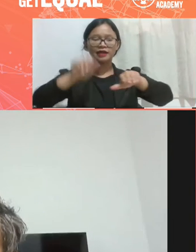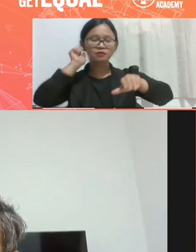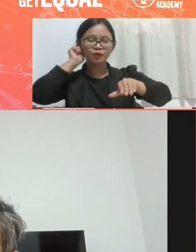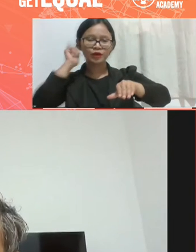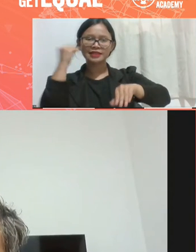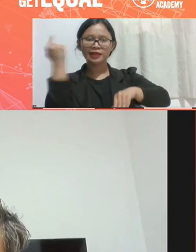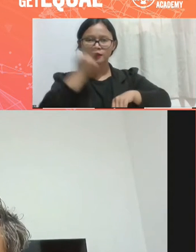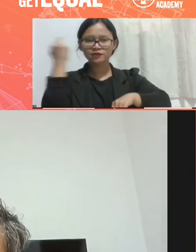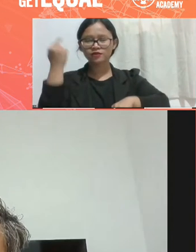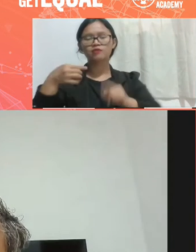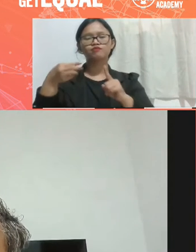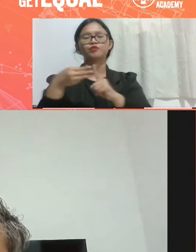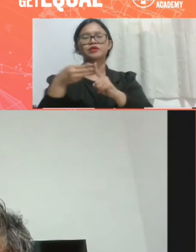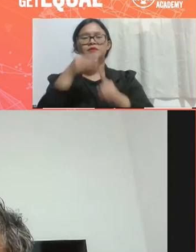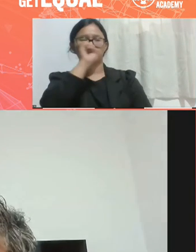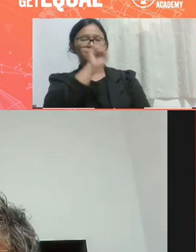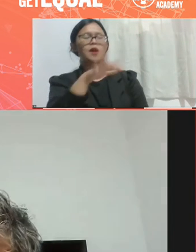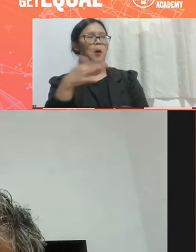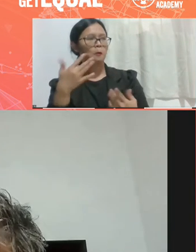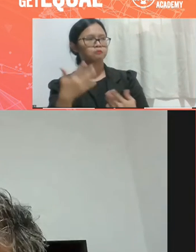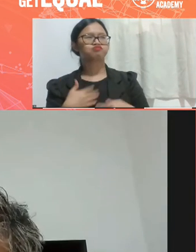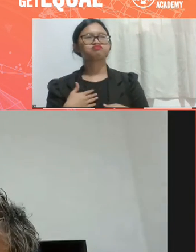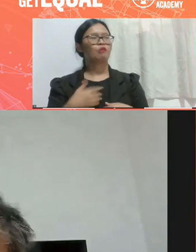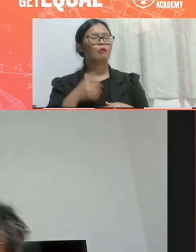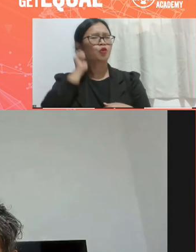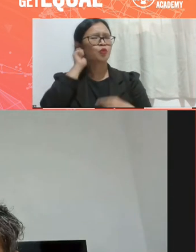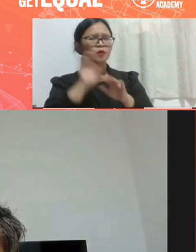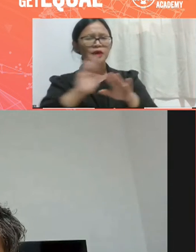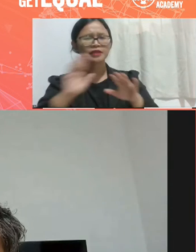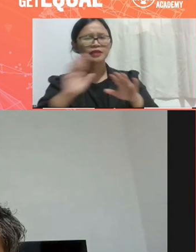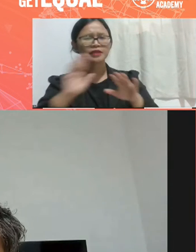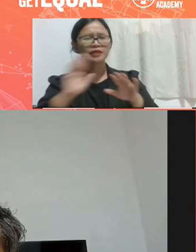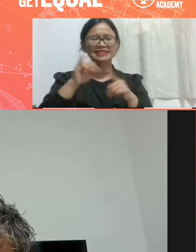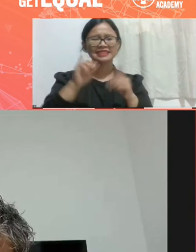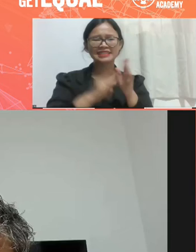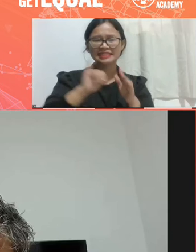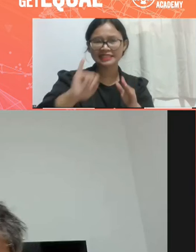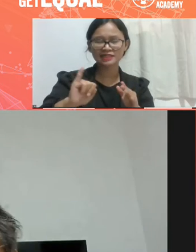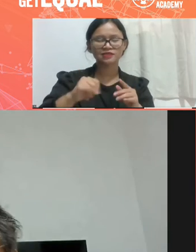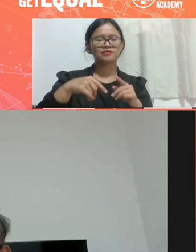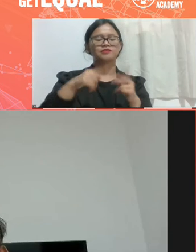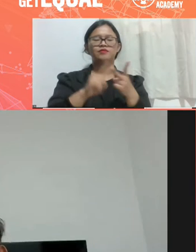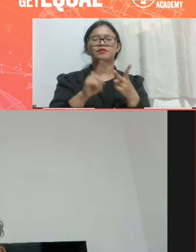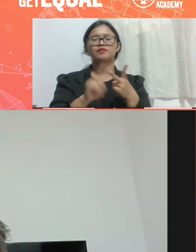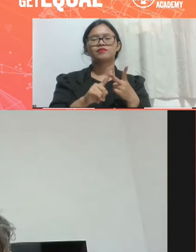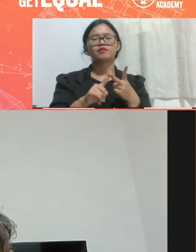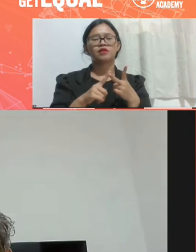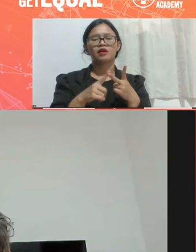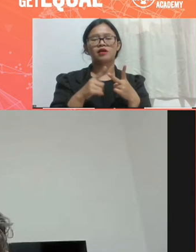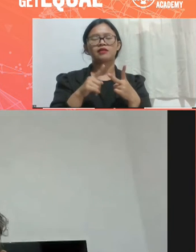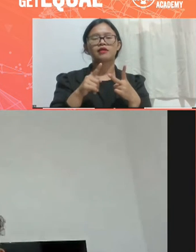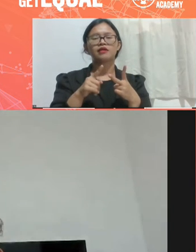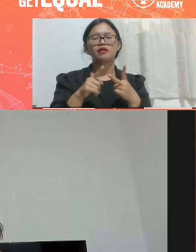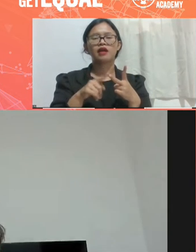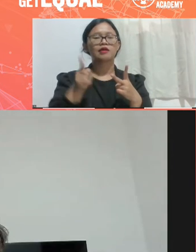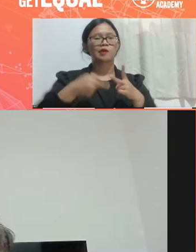Ya, perempuan-perempuan banyak. Ada Dini, Mbak Dini Purwono, yang sekarang jadi staf sus presiden juga, perempuan. Beliau seorang